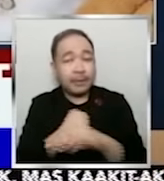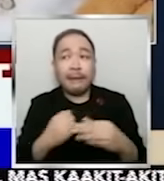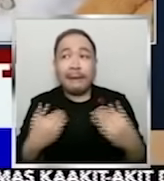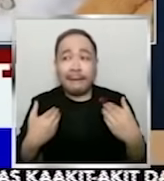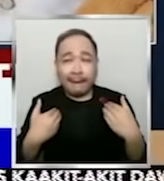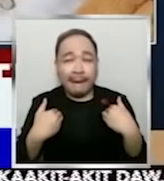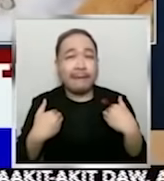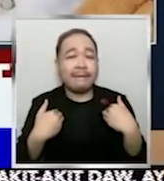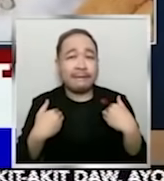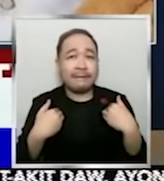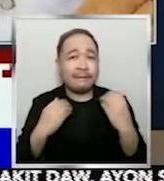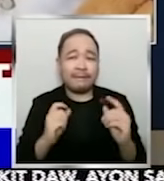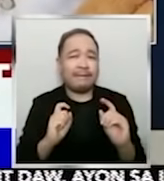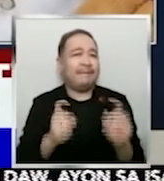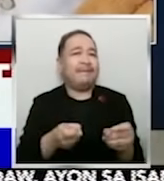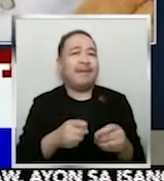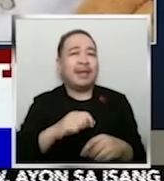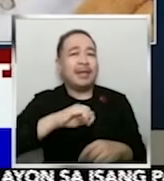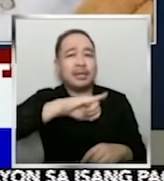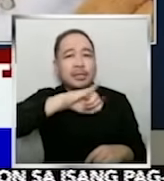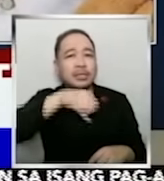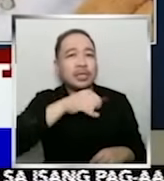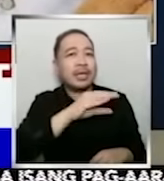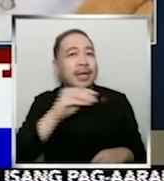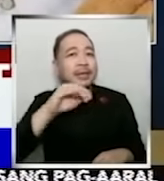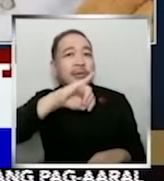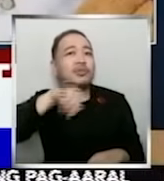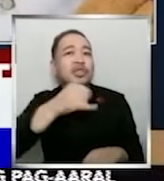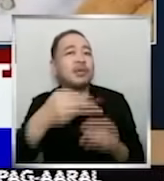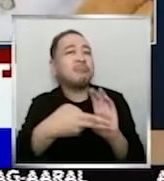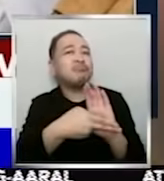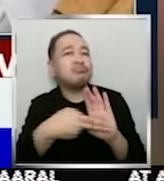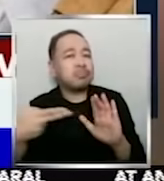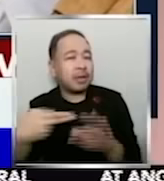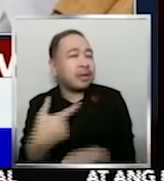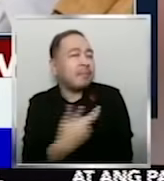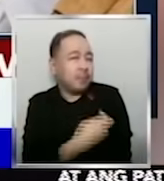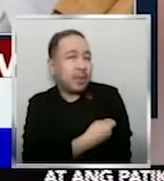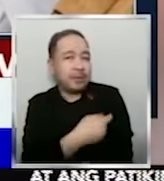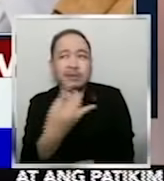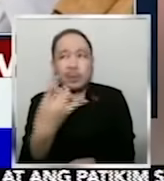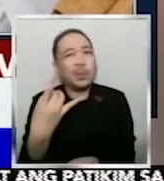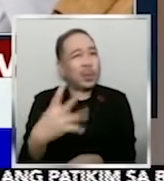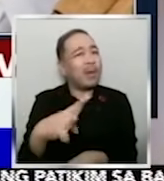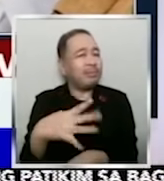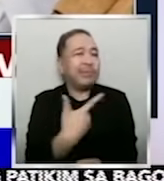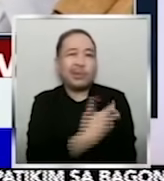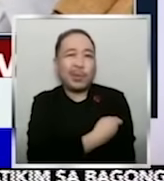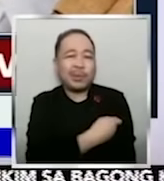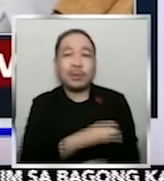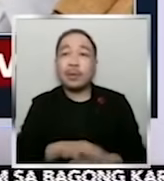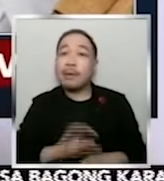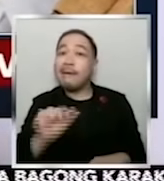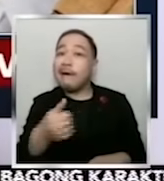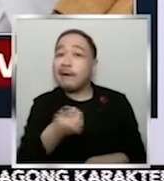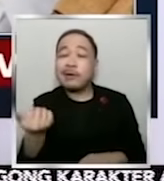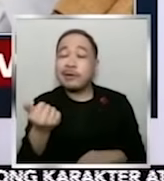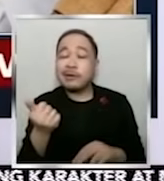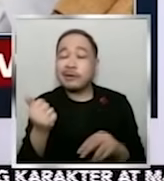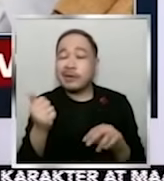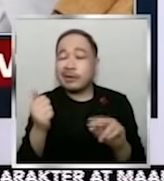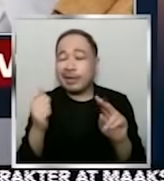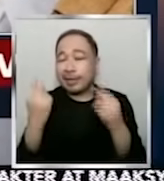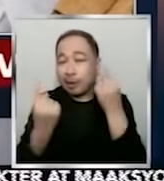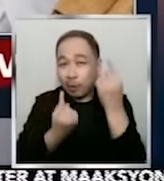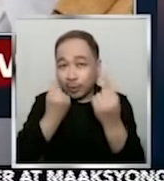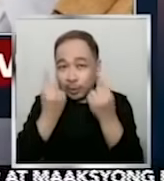& Johnson or J&J na bakuna, yung single dose. Another issue, again, is also yung